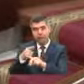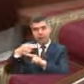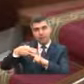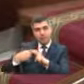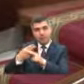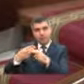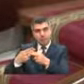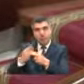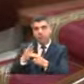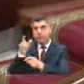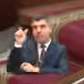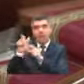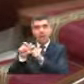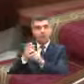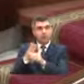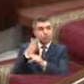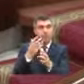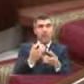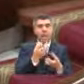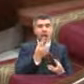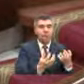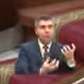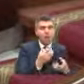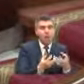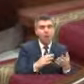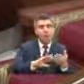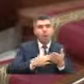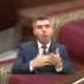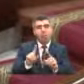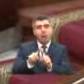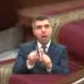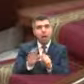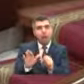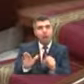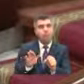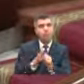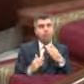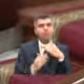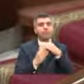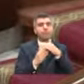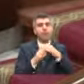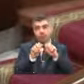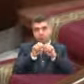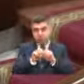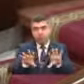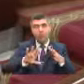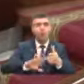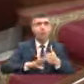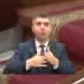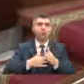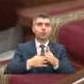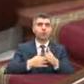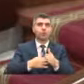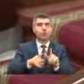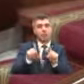وحرقوا وداواو وهزوا ودفنوا وحبسوها باش ما تمشيش لهذيك المناطق. دابا اللي غادي يدعي معنا يدعي معنا باش